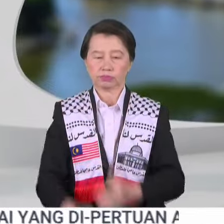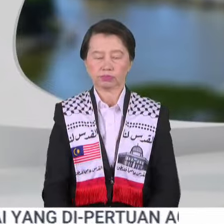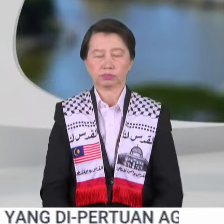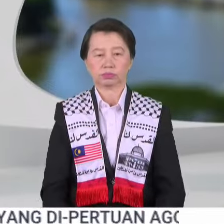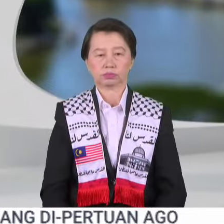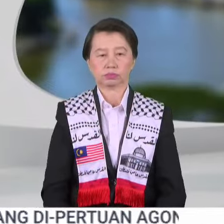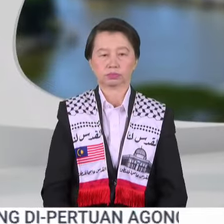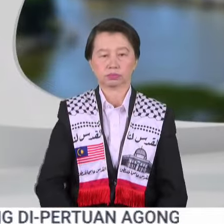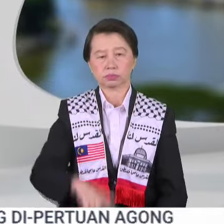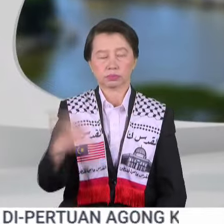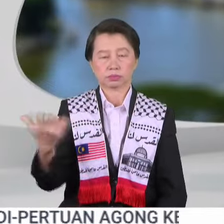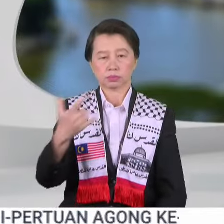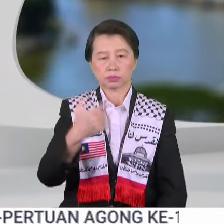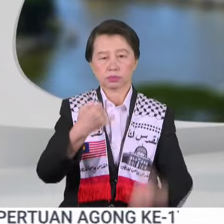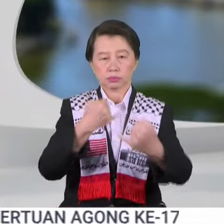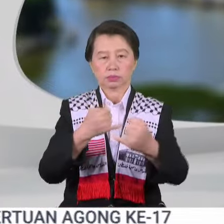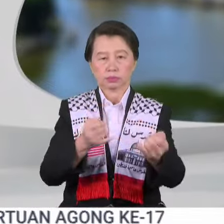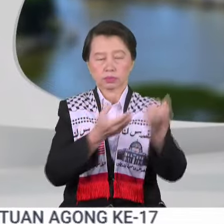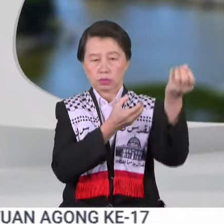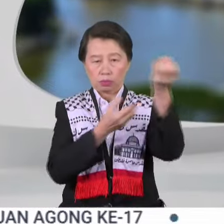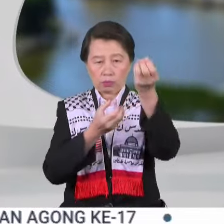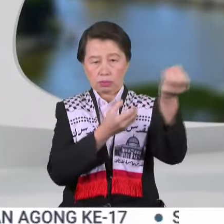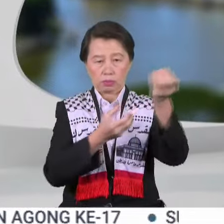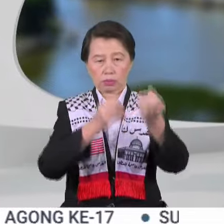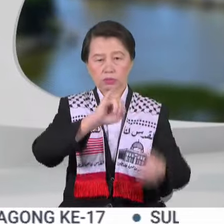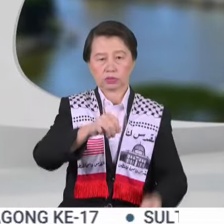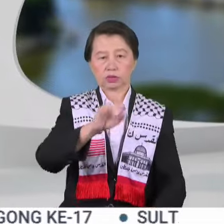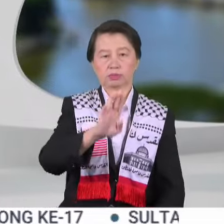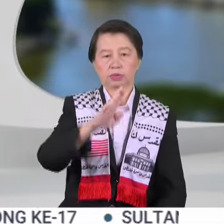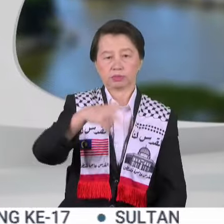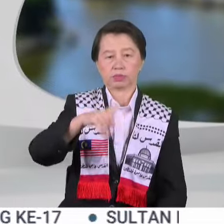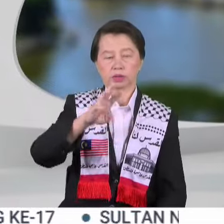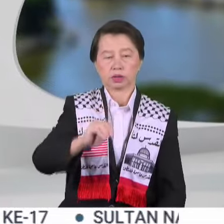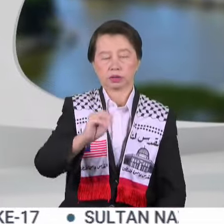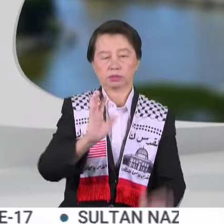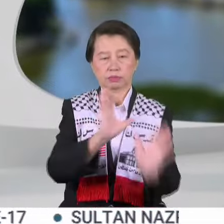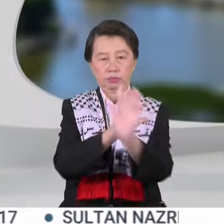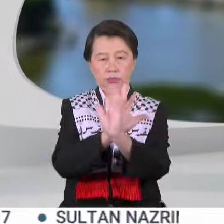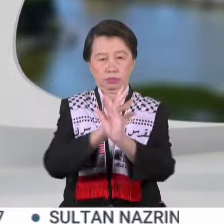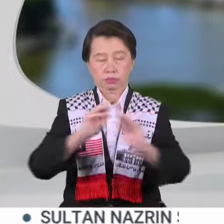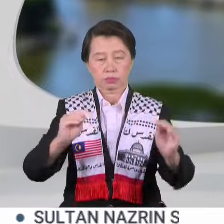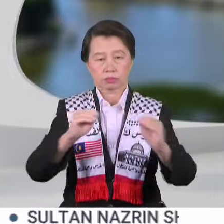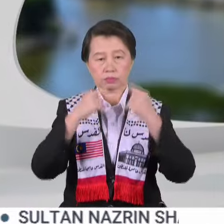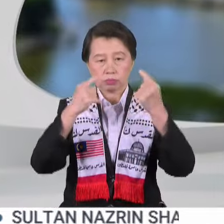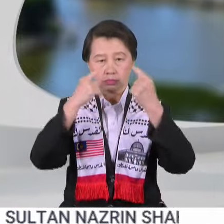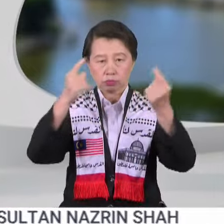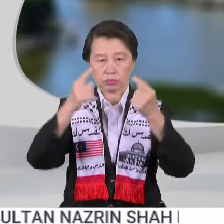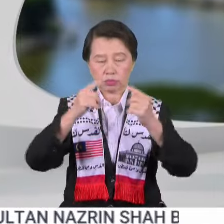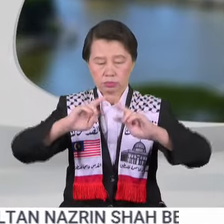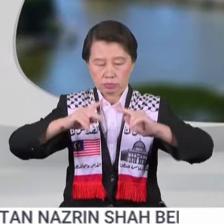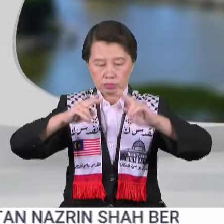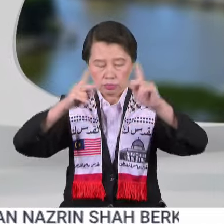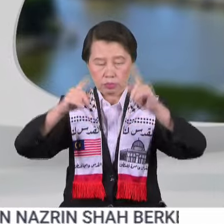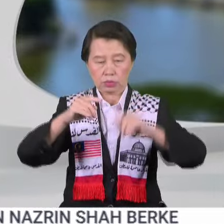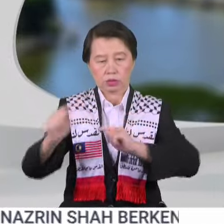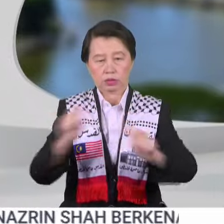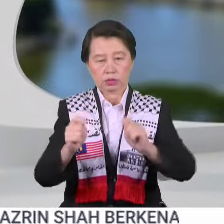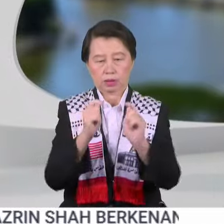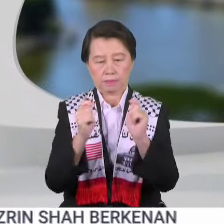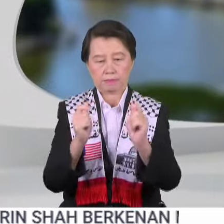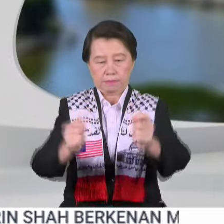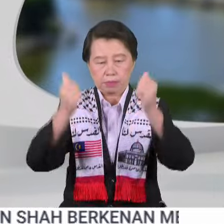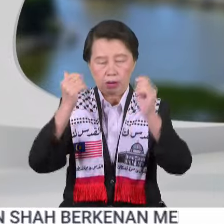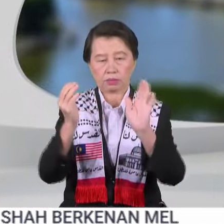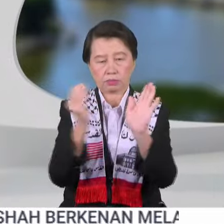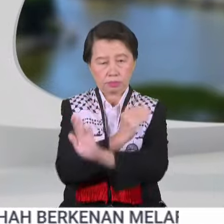dalam perkembangan lain jabatan Bomba dan penyelamat Malaysia jbpm Sarawak berjaya meningkatkan masa tindak balas